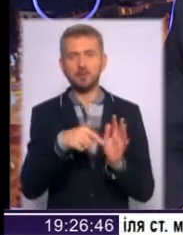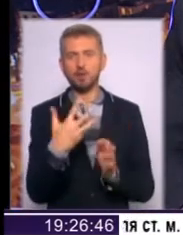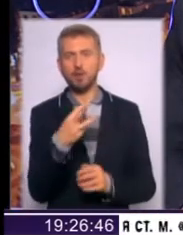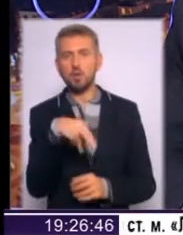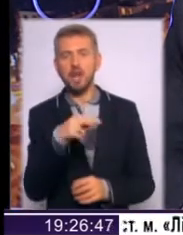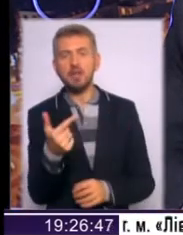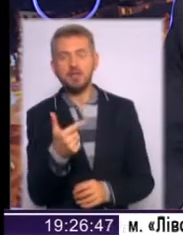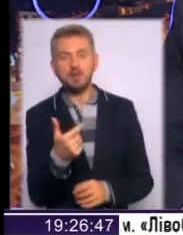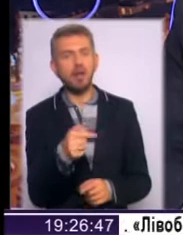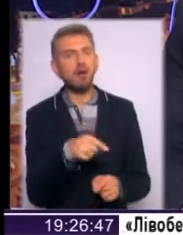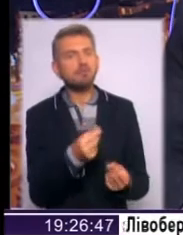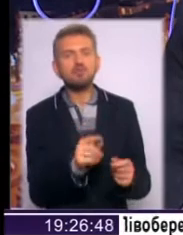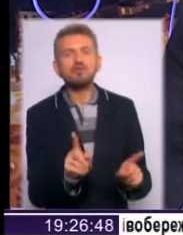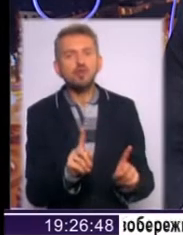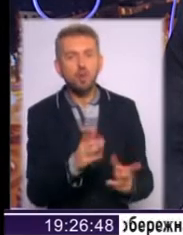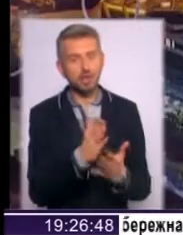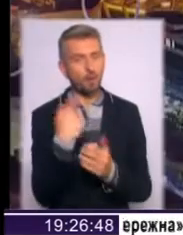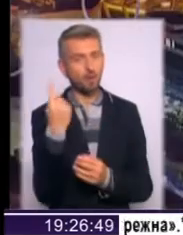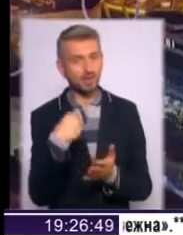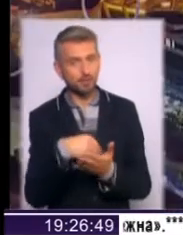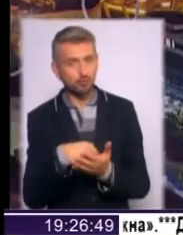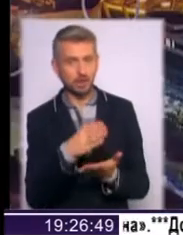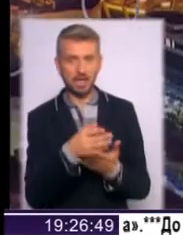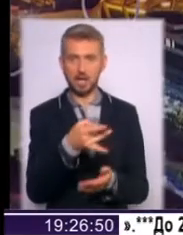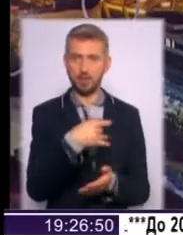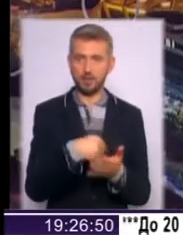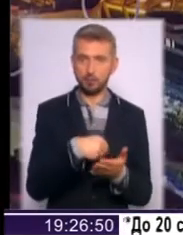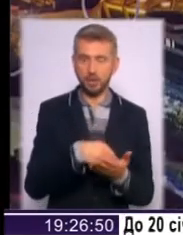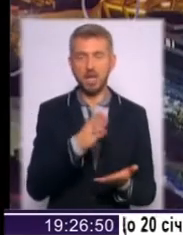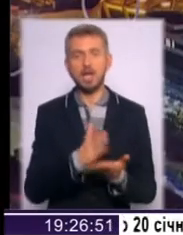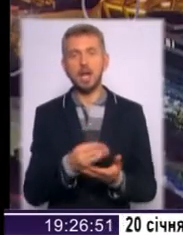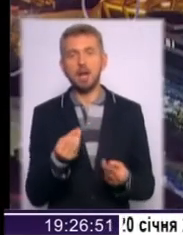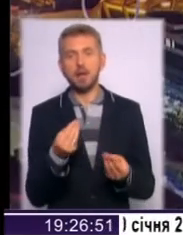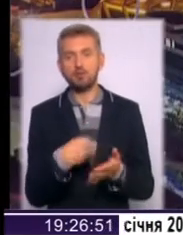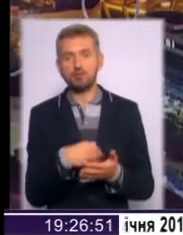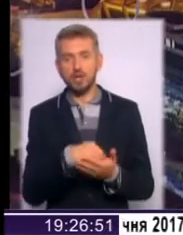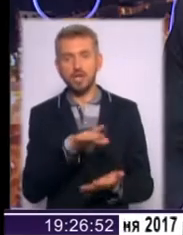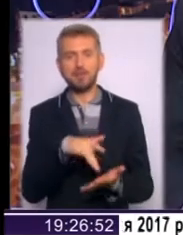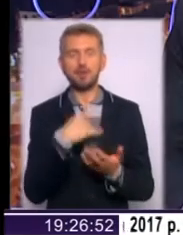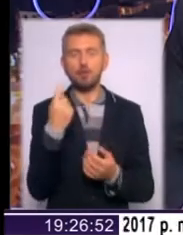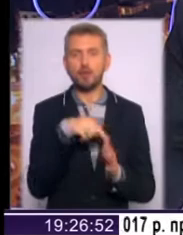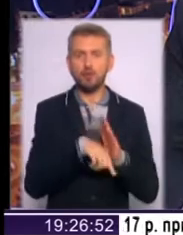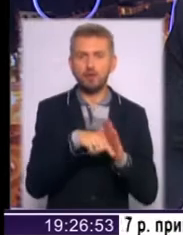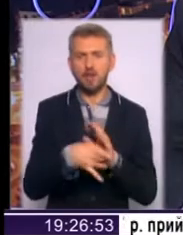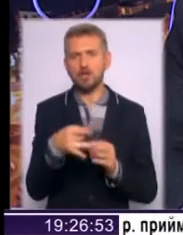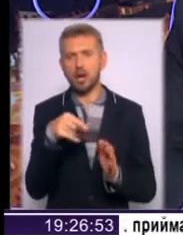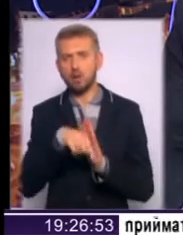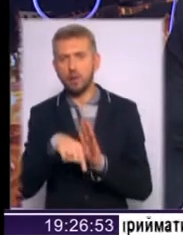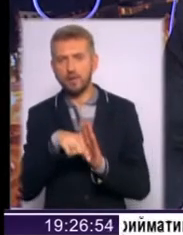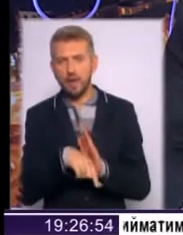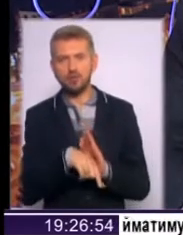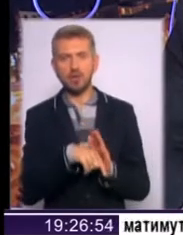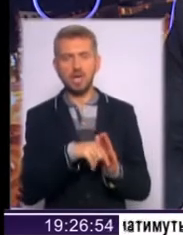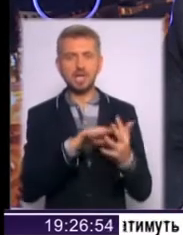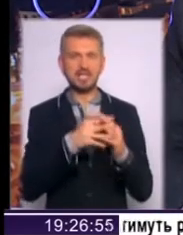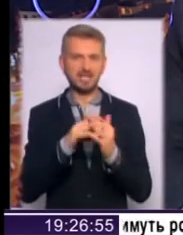що це за кошти? Є обласні бюджети, є районні бюджети, є бюджети міст обласного значення, районного значення, селищ